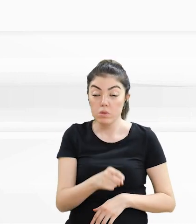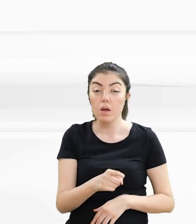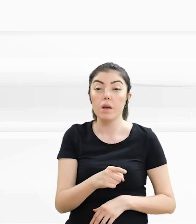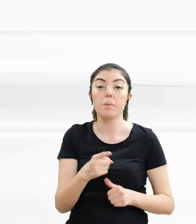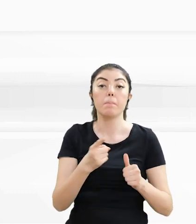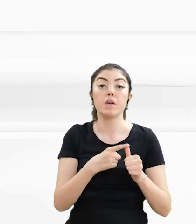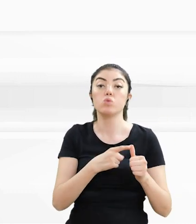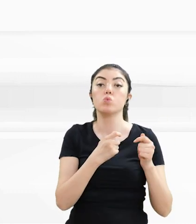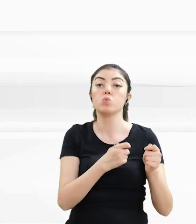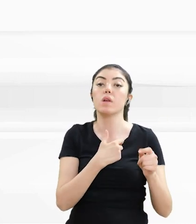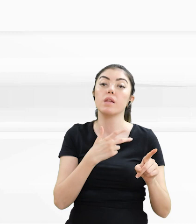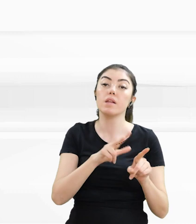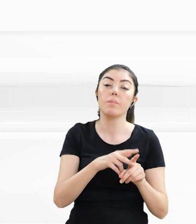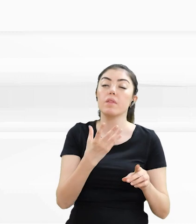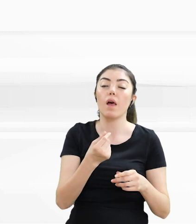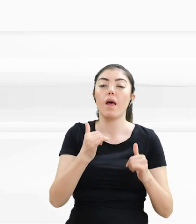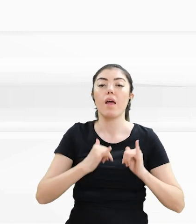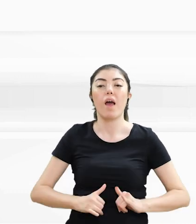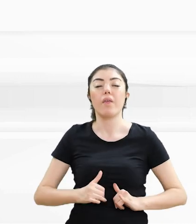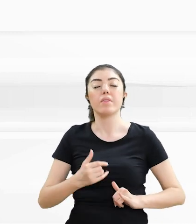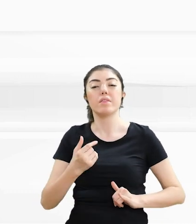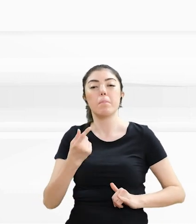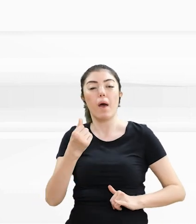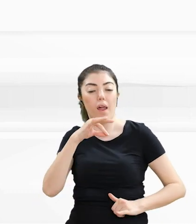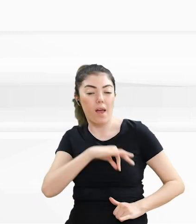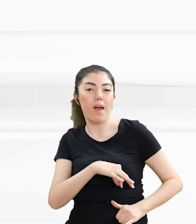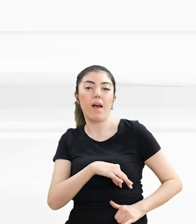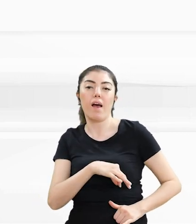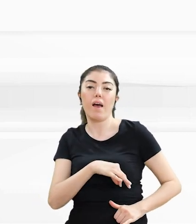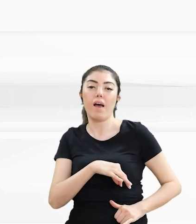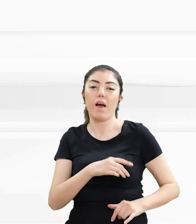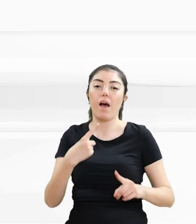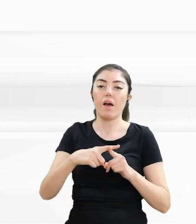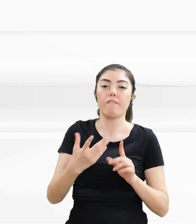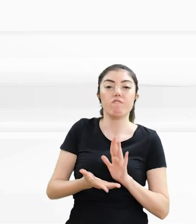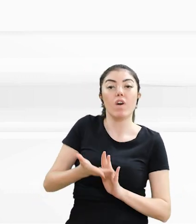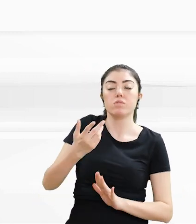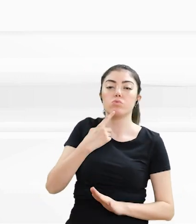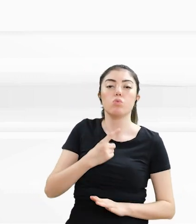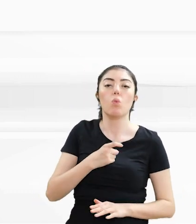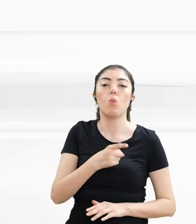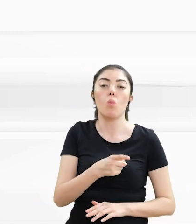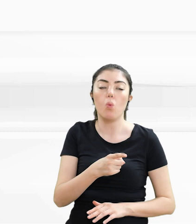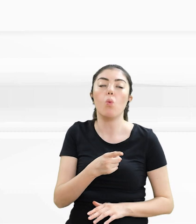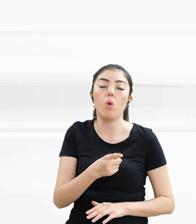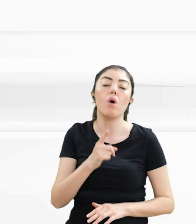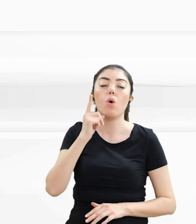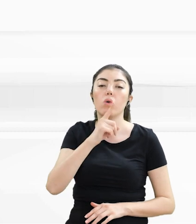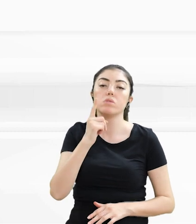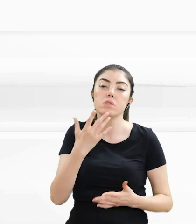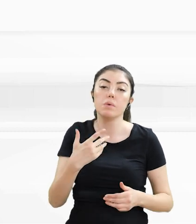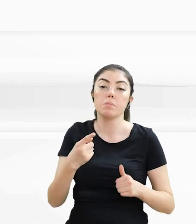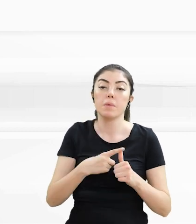durumunda birinci kursa katılması daha ekonomik olabilir ekonomik olur şimdi Birinci kursa katılmasının daha ekonomik